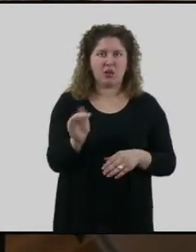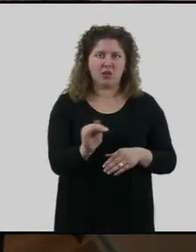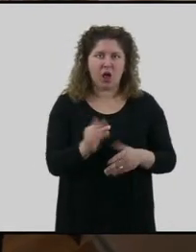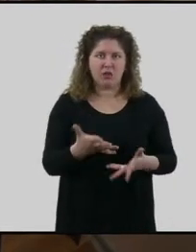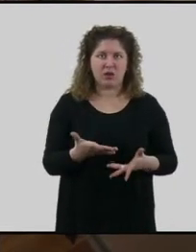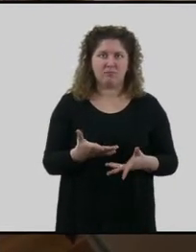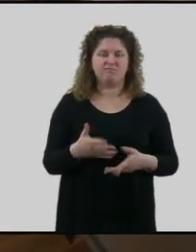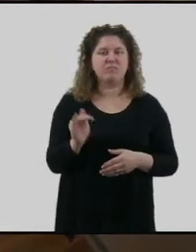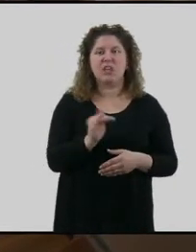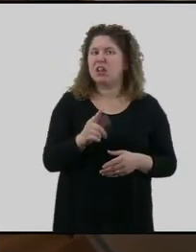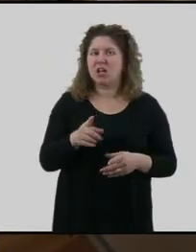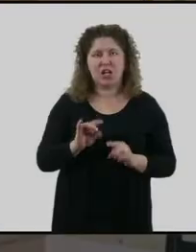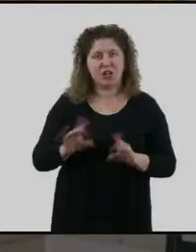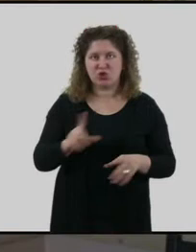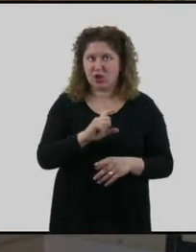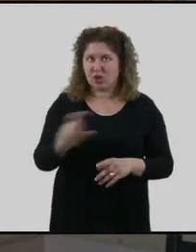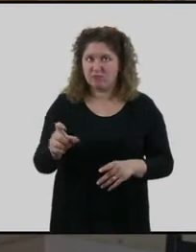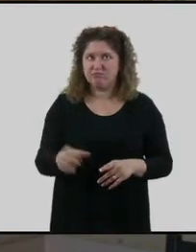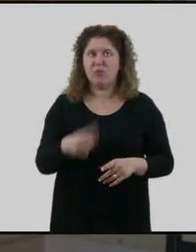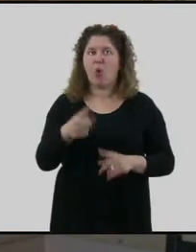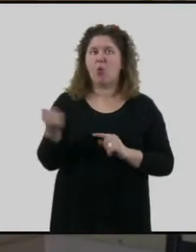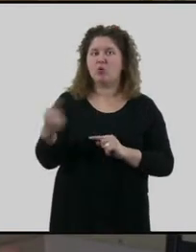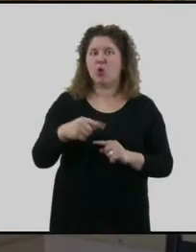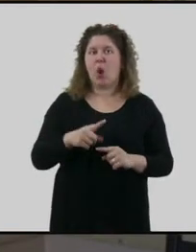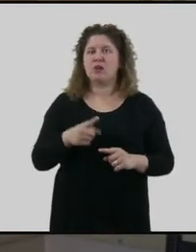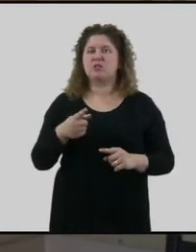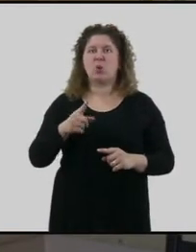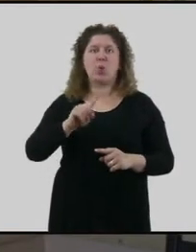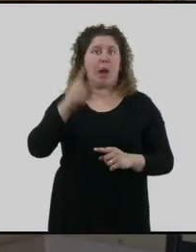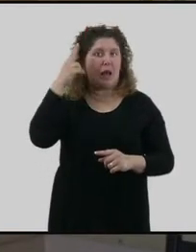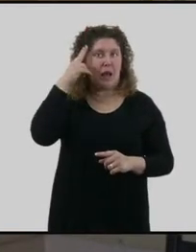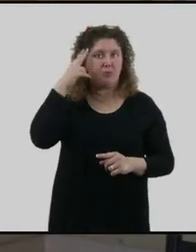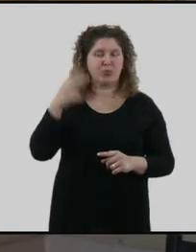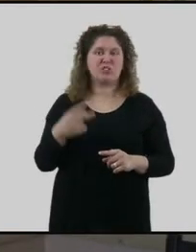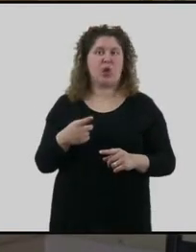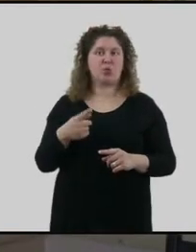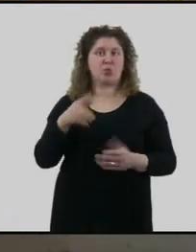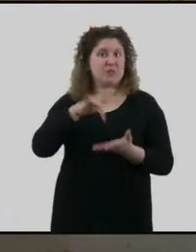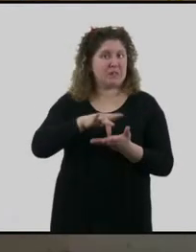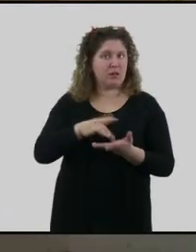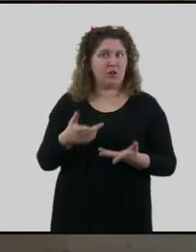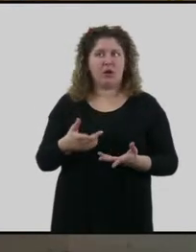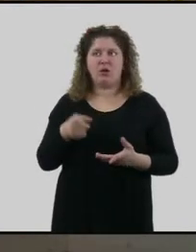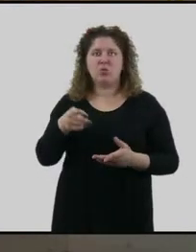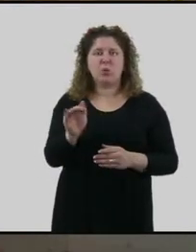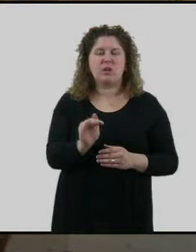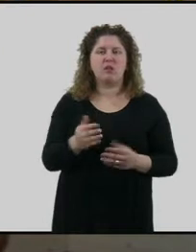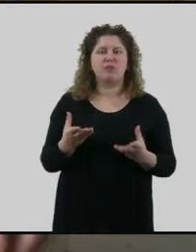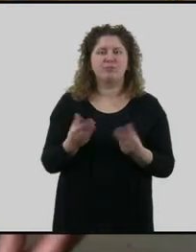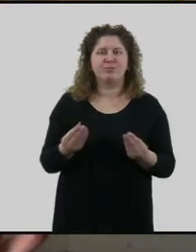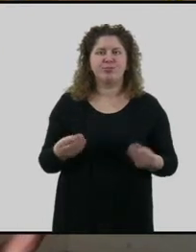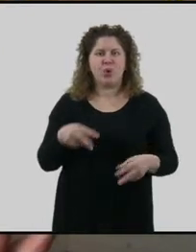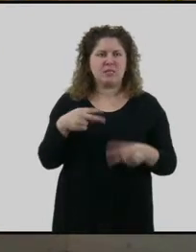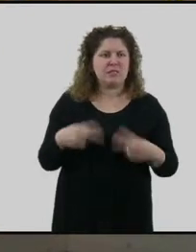Sam dolazak djeteta, dijete nije za ništa krivo. Ne pita ga, se dolazi u nepoznatu sredinu. To dijete puno strahova.